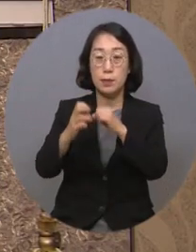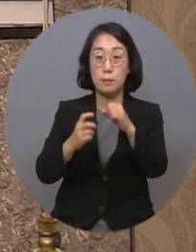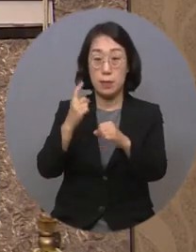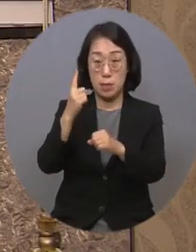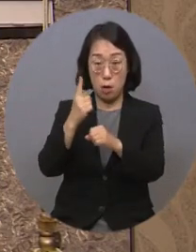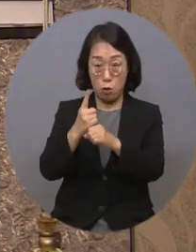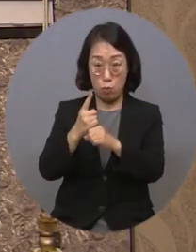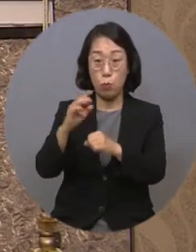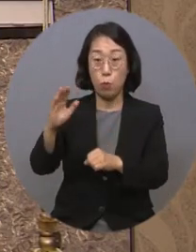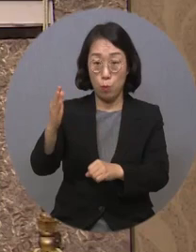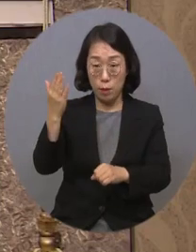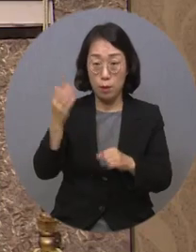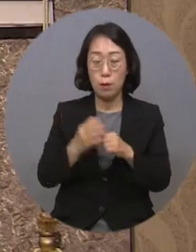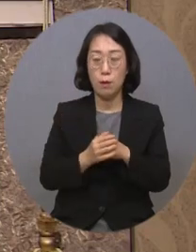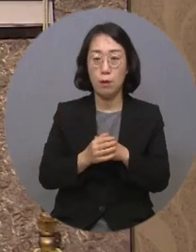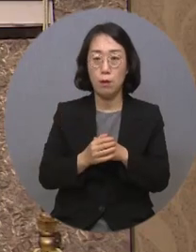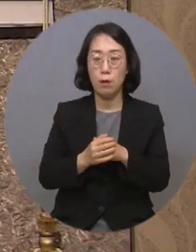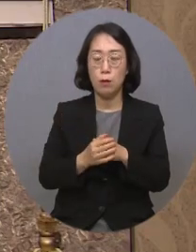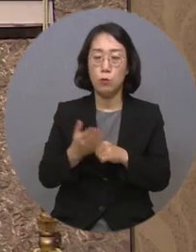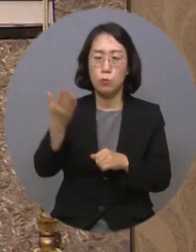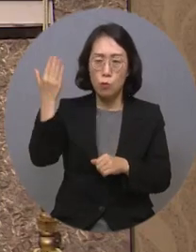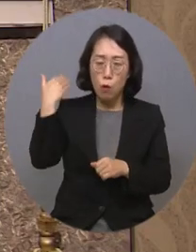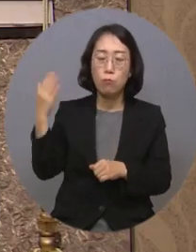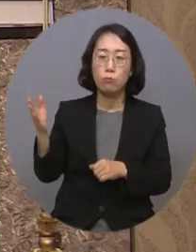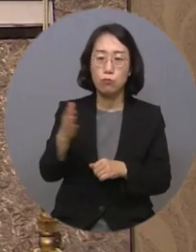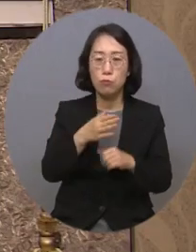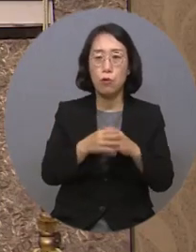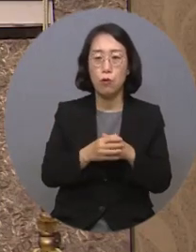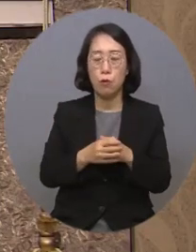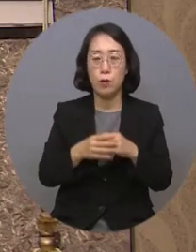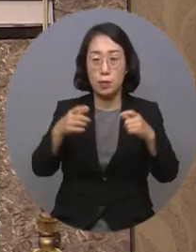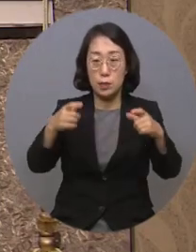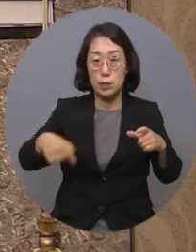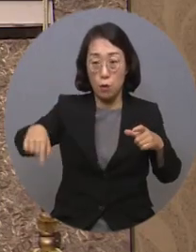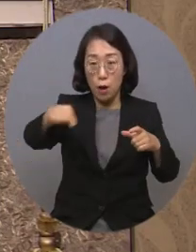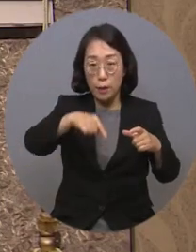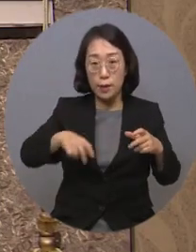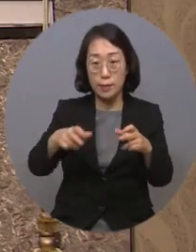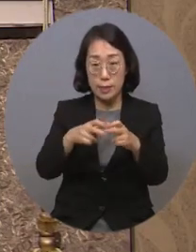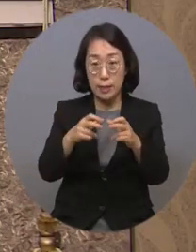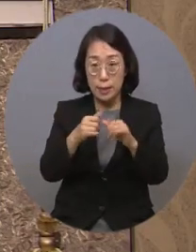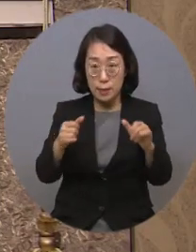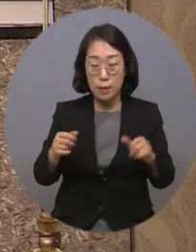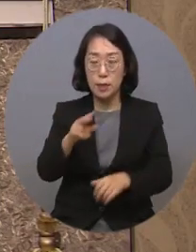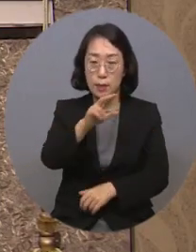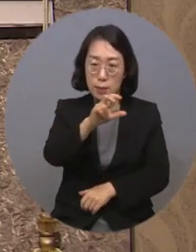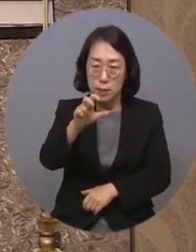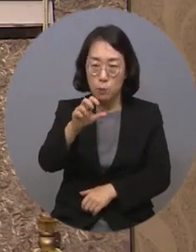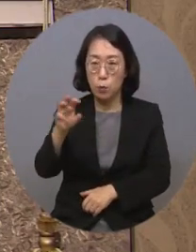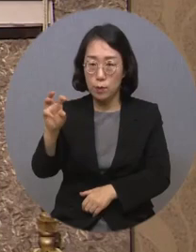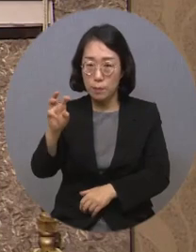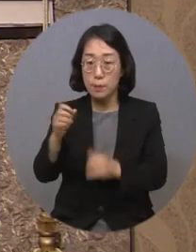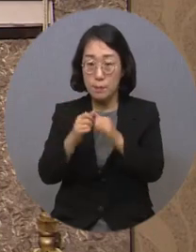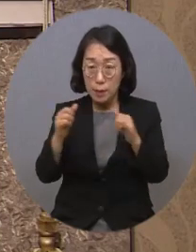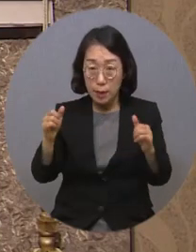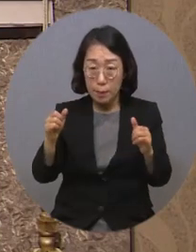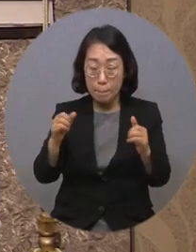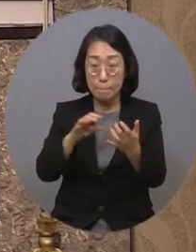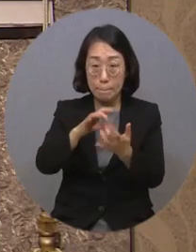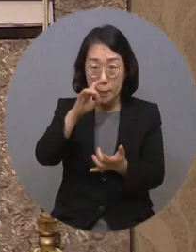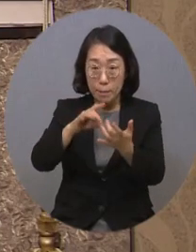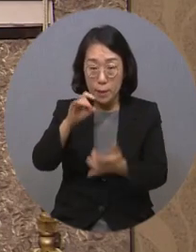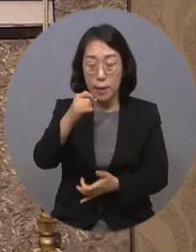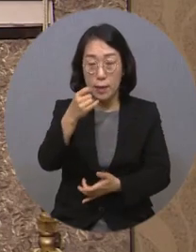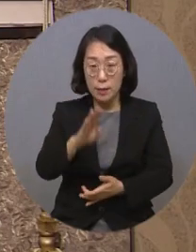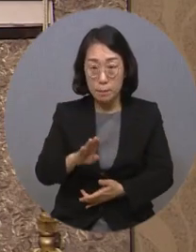21년째인데 21년 전부터 했던 게 뭐냐면 지역 내에 있는 장애인들을 한 30명씩, 25명, 30명씩 선정을 해요. 읍면을